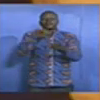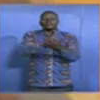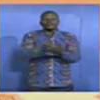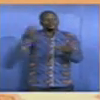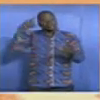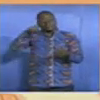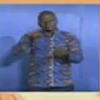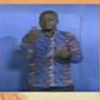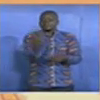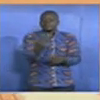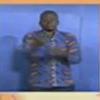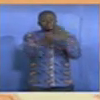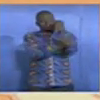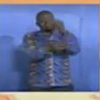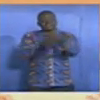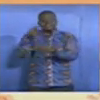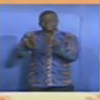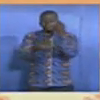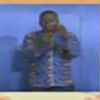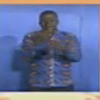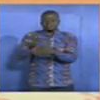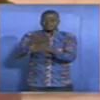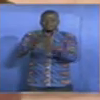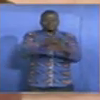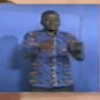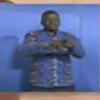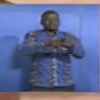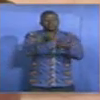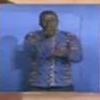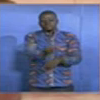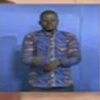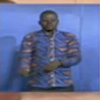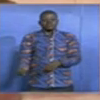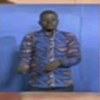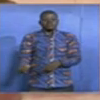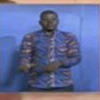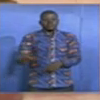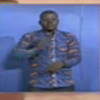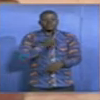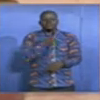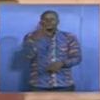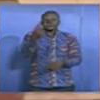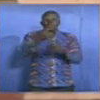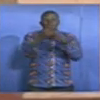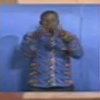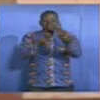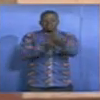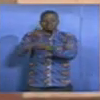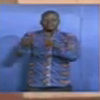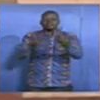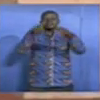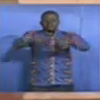peuples qui partagent les mêmes aspirations. Nos deux peuples, nos deux jeunesses partagent les mêmes